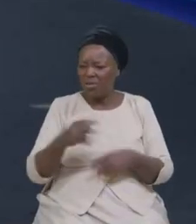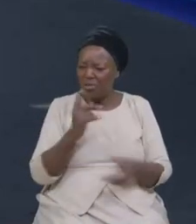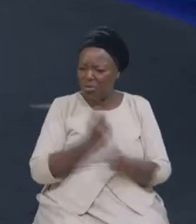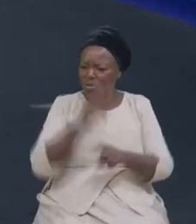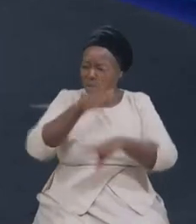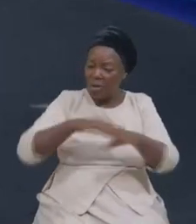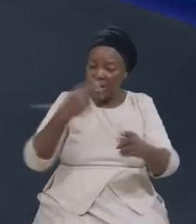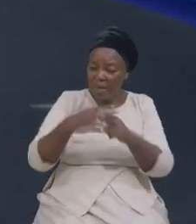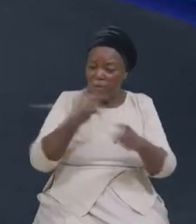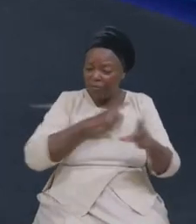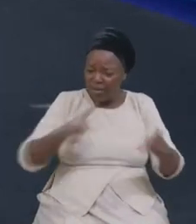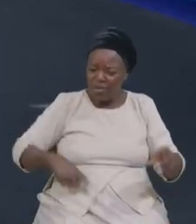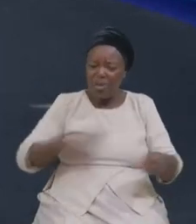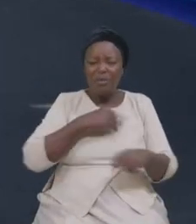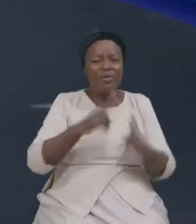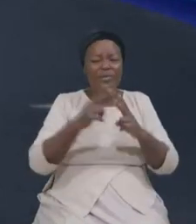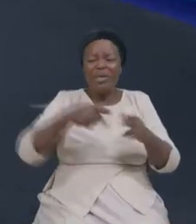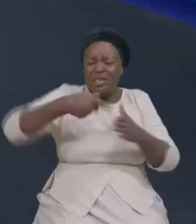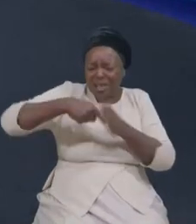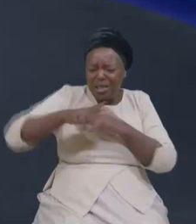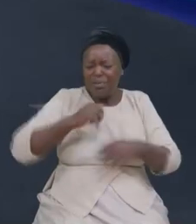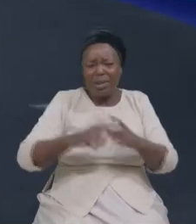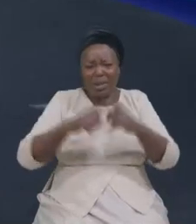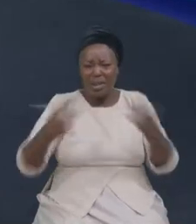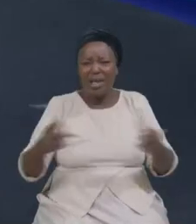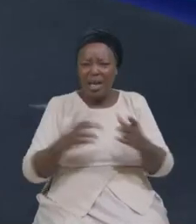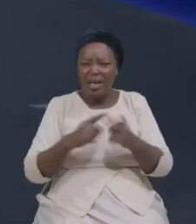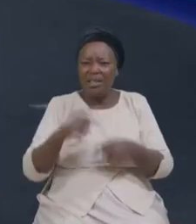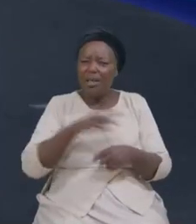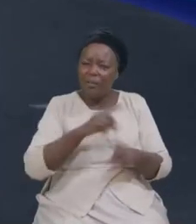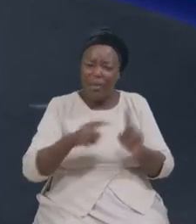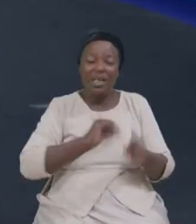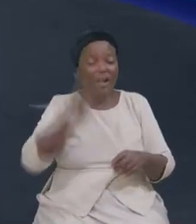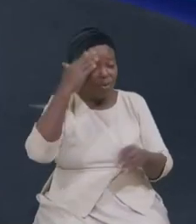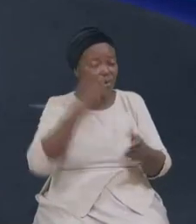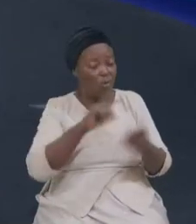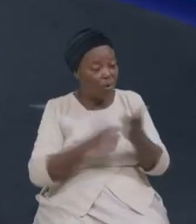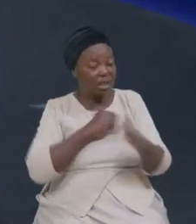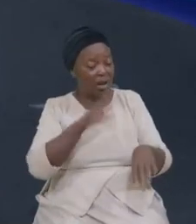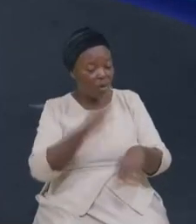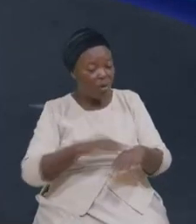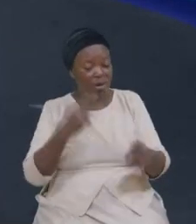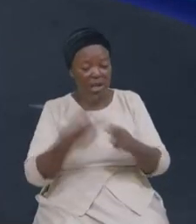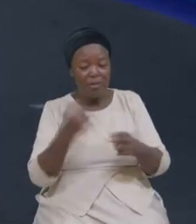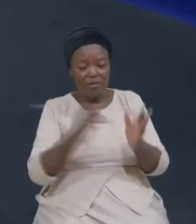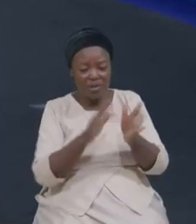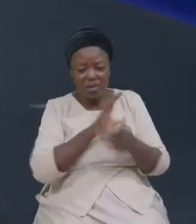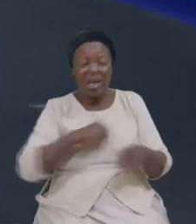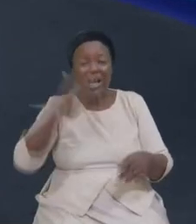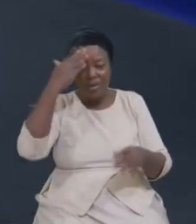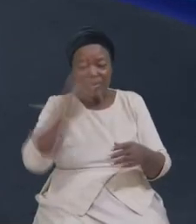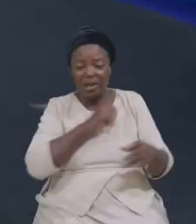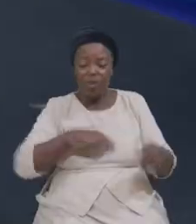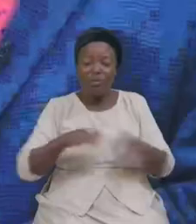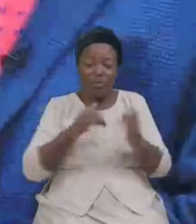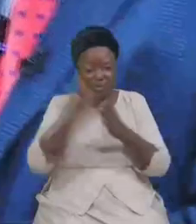même pas comment prononcer, ressentir les douleurs. Quelle est ma réponse? Louer l'Éternel, car sa miséricorde dure à toujours.